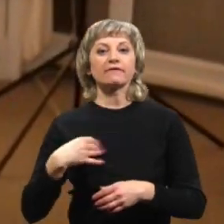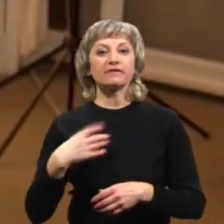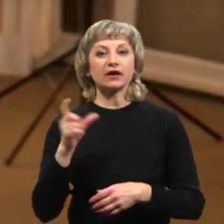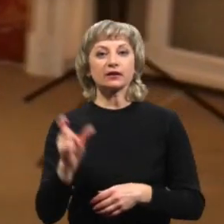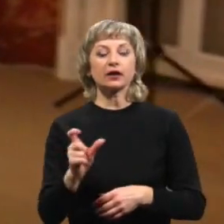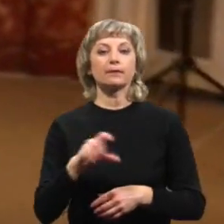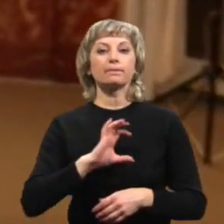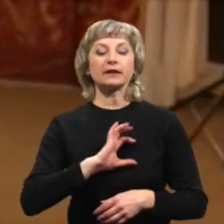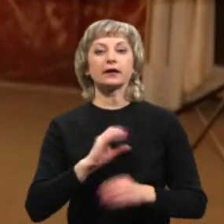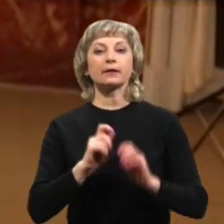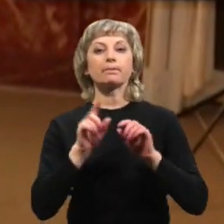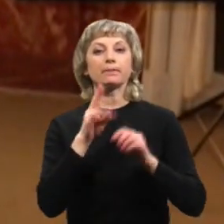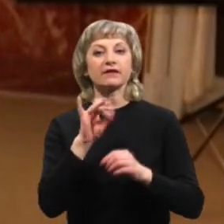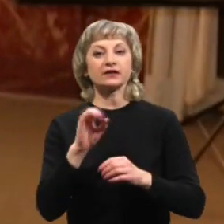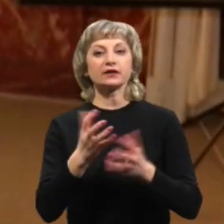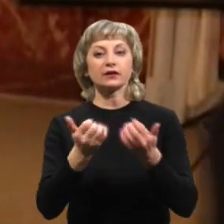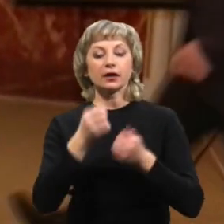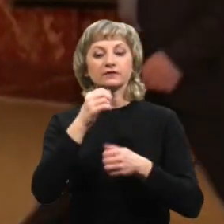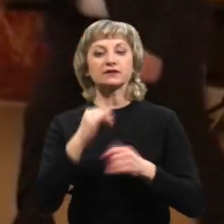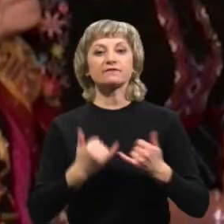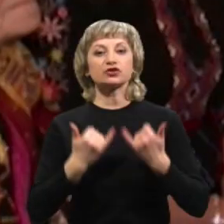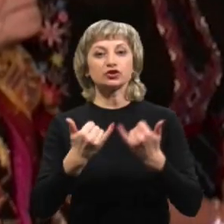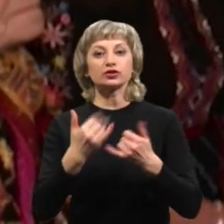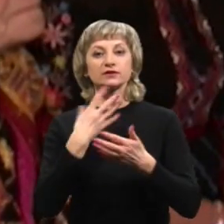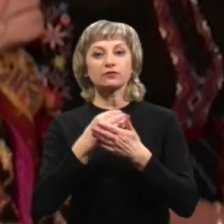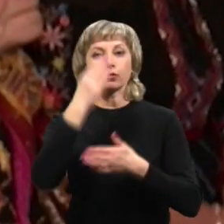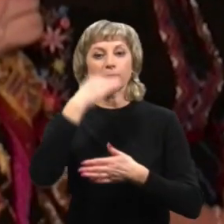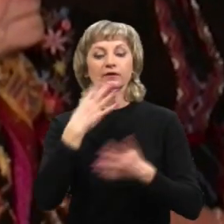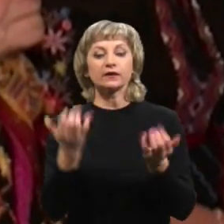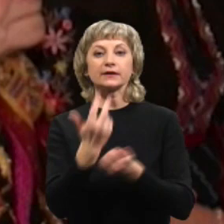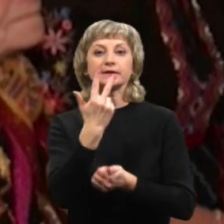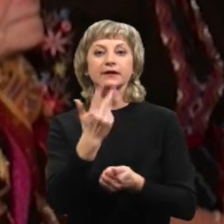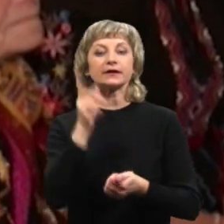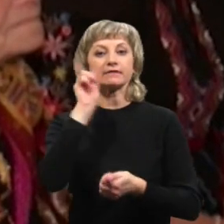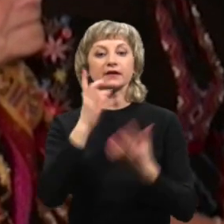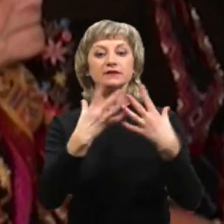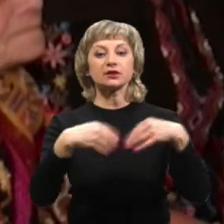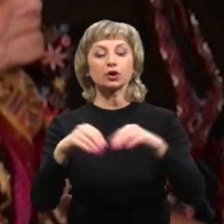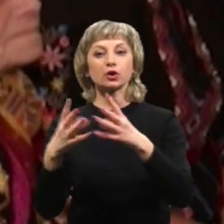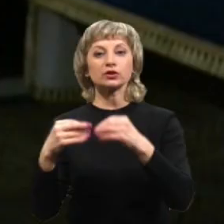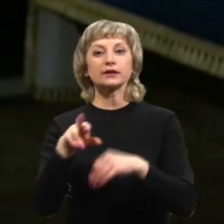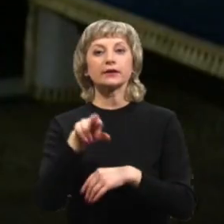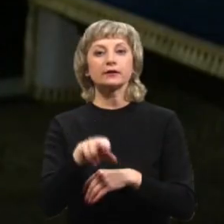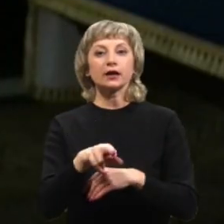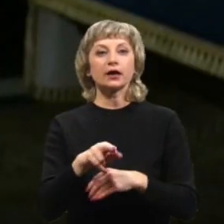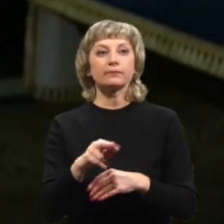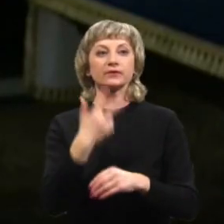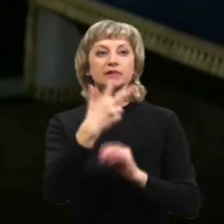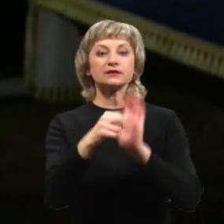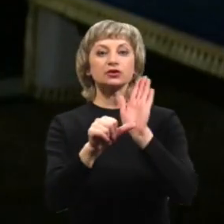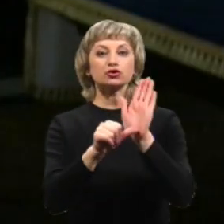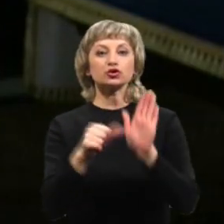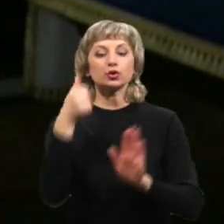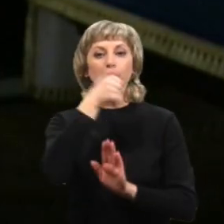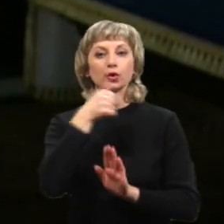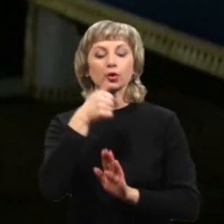Медаль праведників вона отримала за вчинок свого батька. Він врятував 3 єврейські родини. Я з 36-го року, то